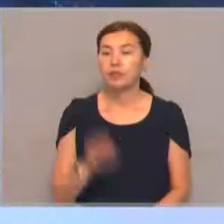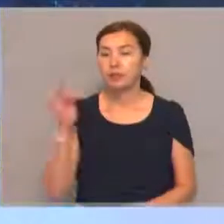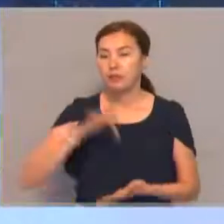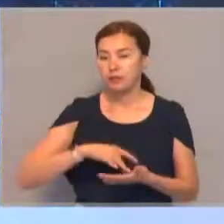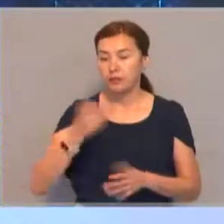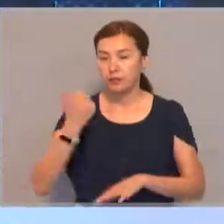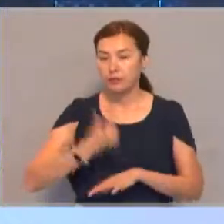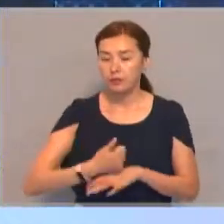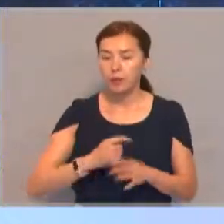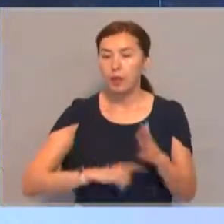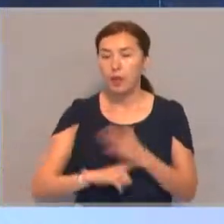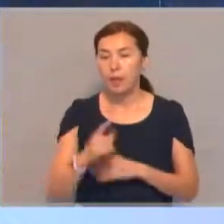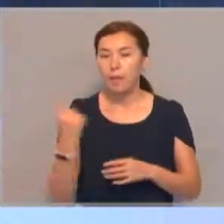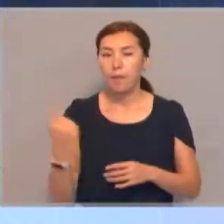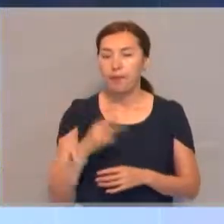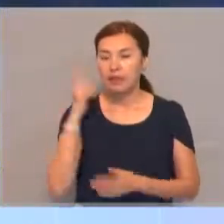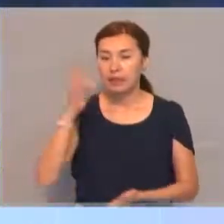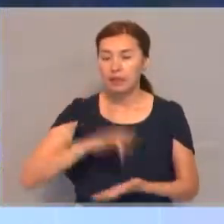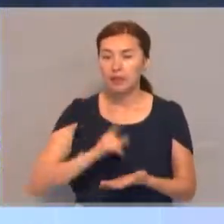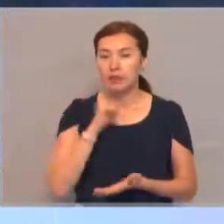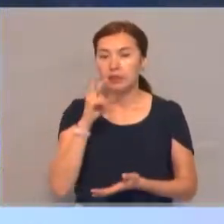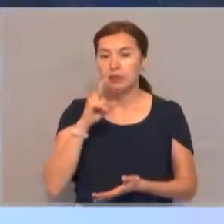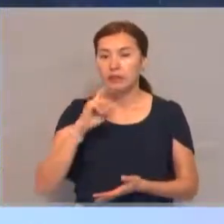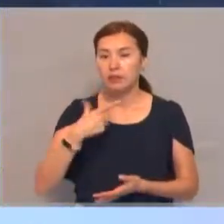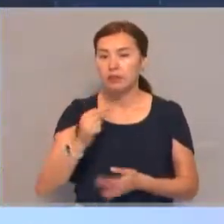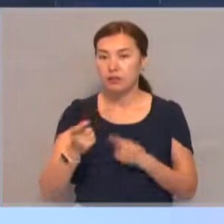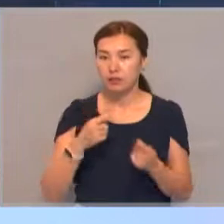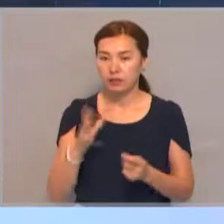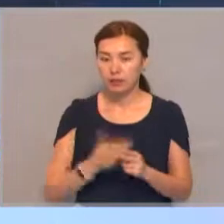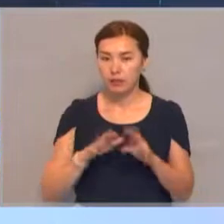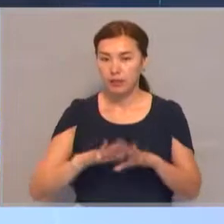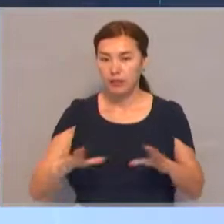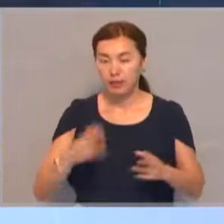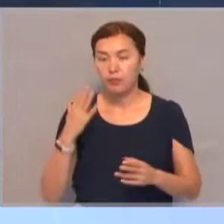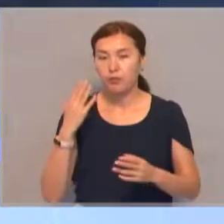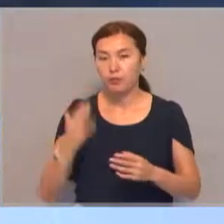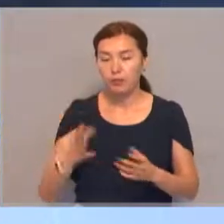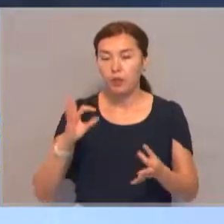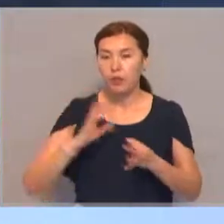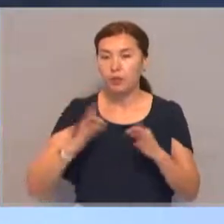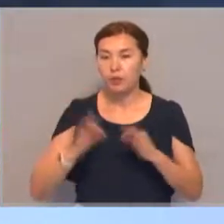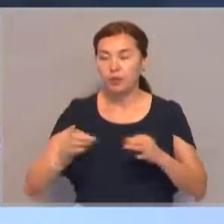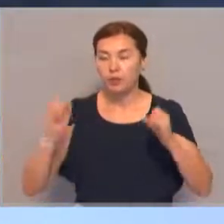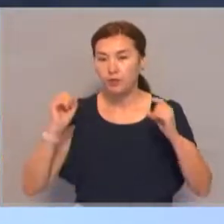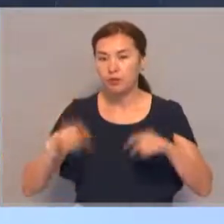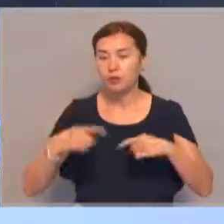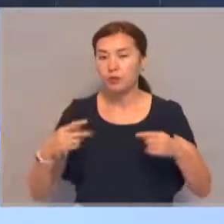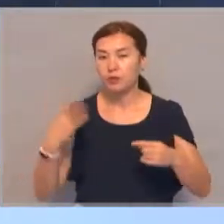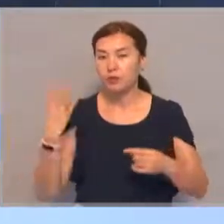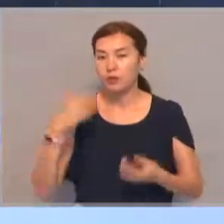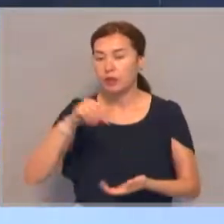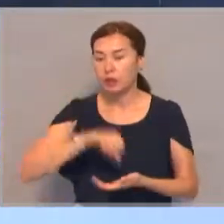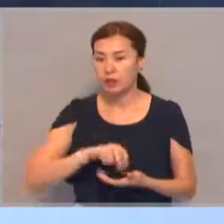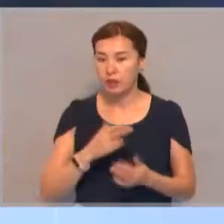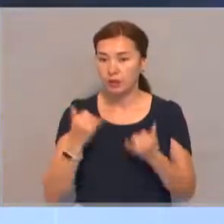Шымкент қаласы әкімдігінің қолдауымен алғаш рет Шымкент жастар лигасы ұйымдастырылды. Оқушылар арасындағы олимпиада спорттың төрт түрінен бақ